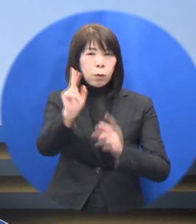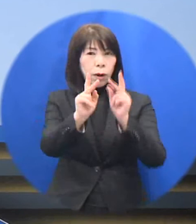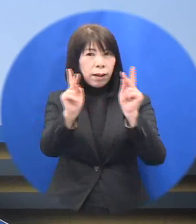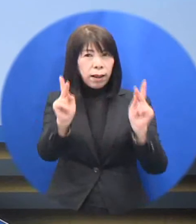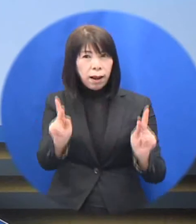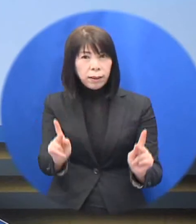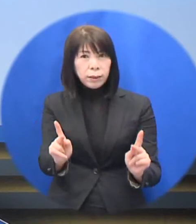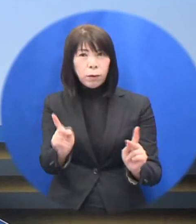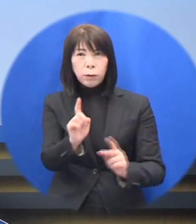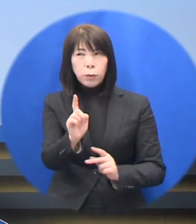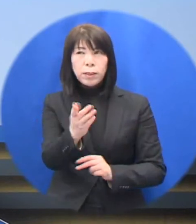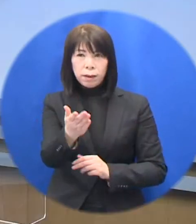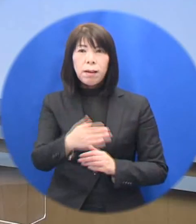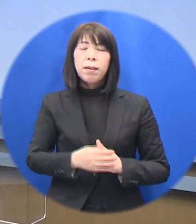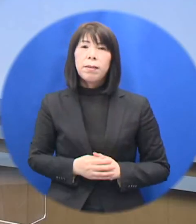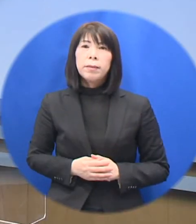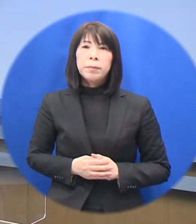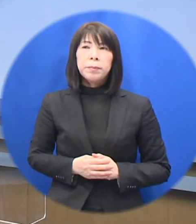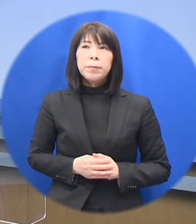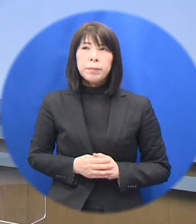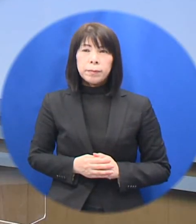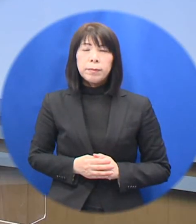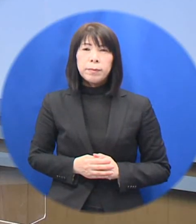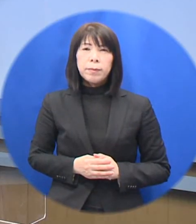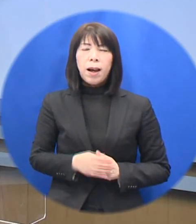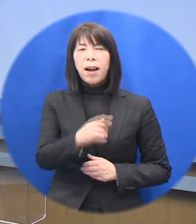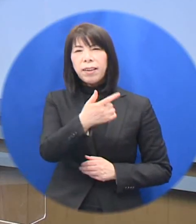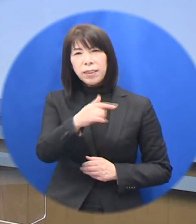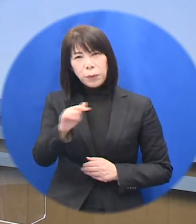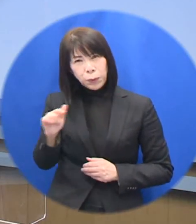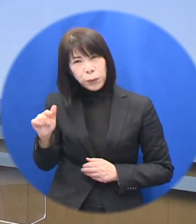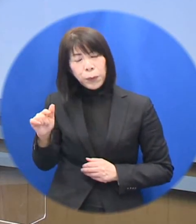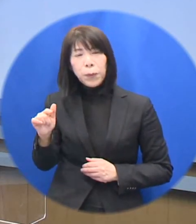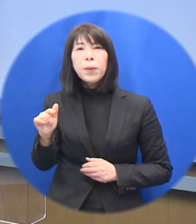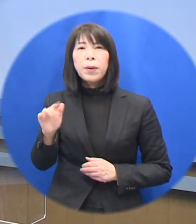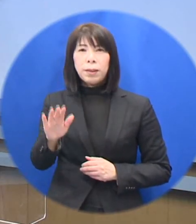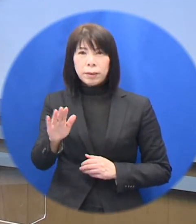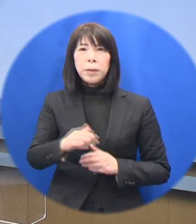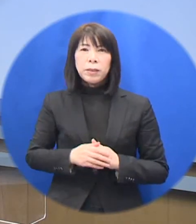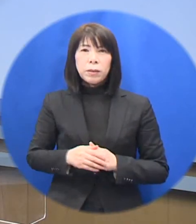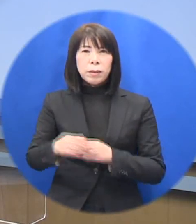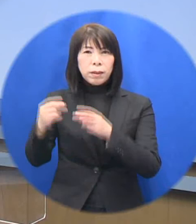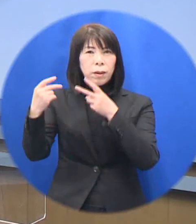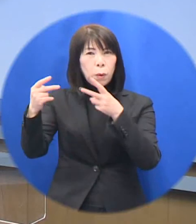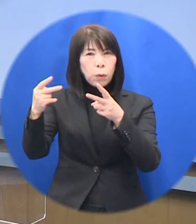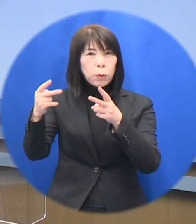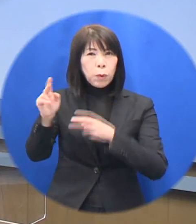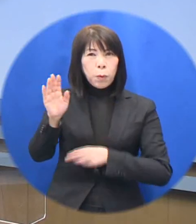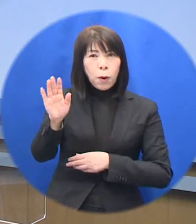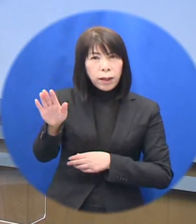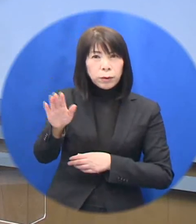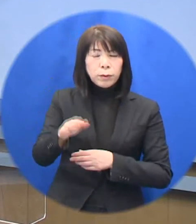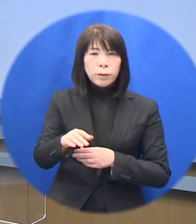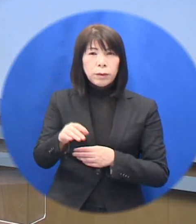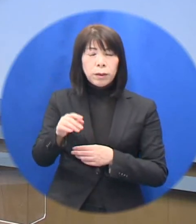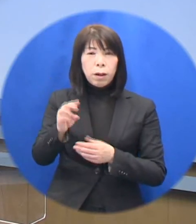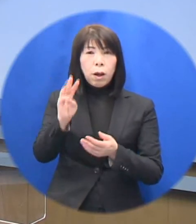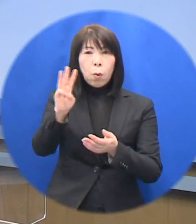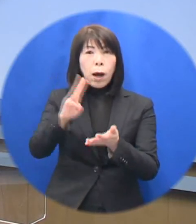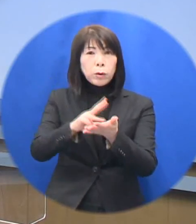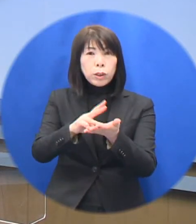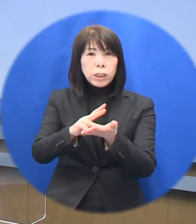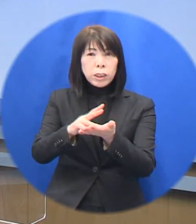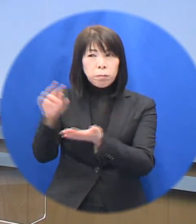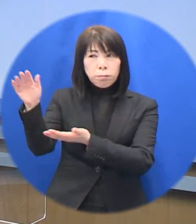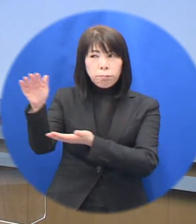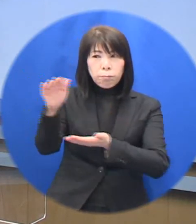かがでしょうか。 まあ、さまざまですね、まあ、報道もされてますけれども、ワクチンが、まあ、いつ来るのかというのが非常に大